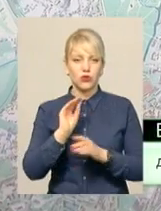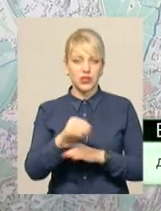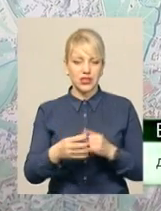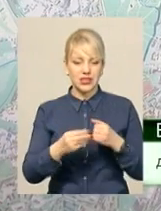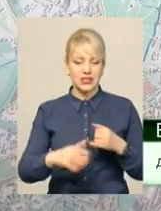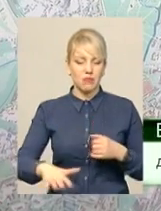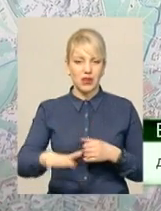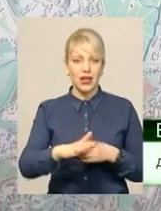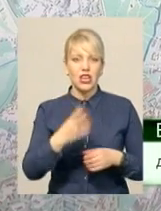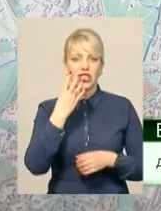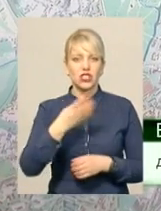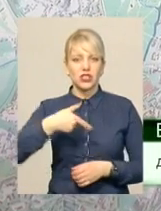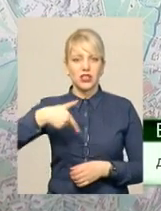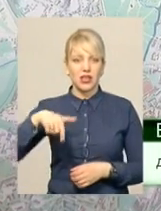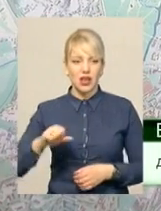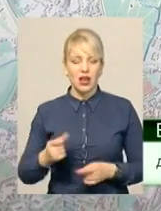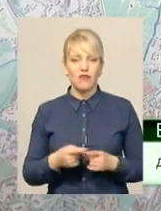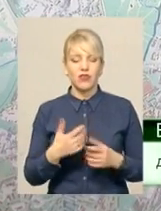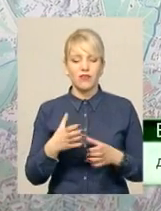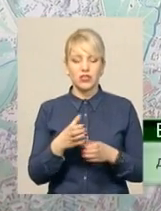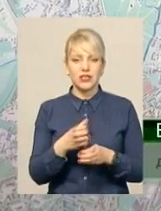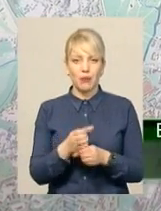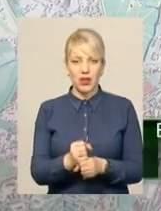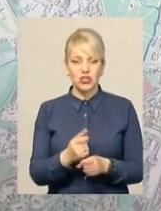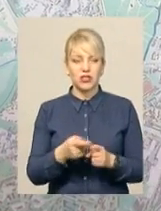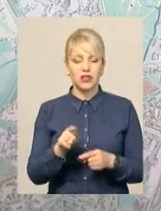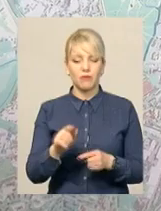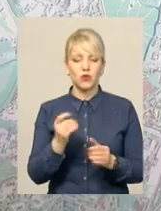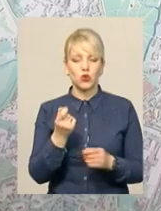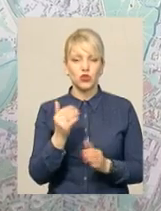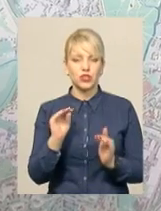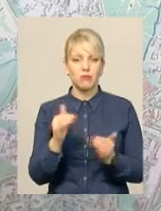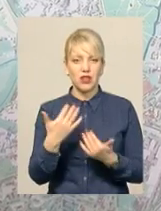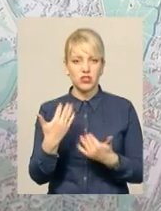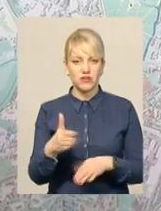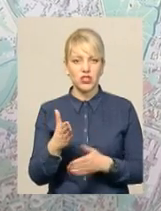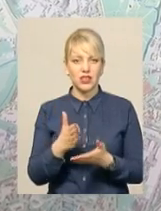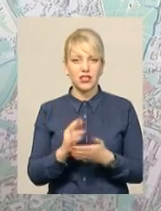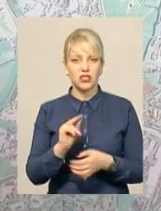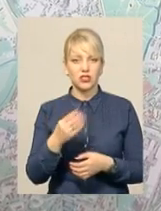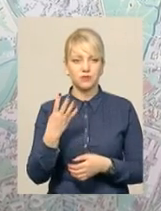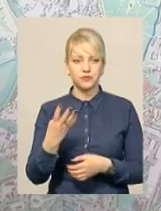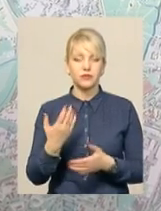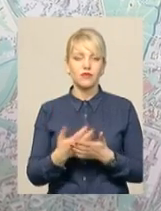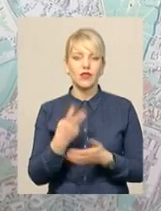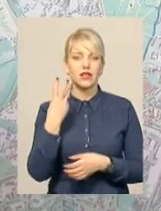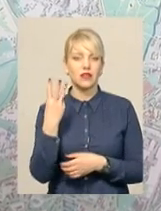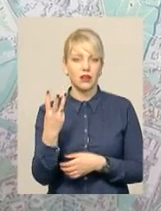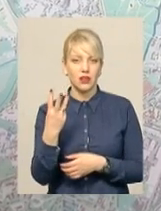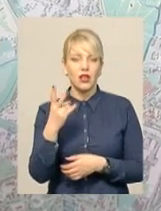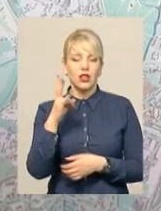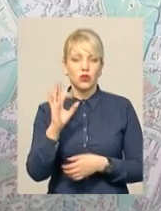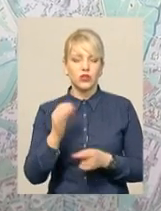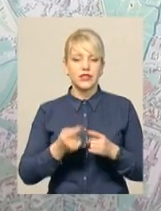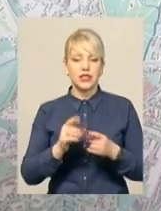ділянка, 4 гектари. Вона зараз вже зменшилась, там на 4 гектари, трохи менше, десь коло 3. Але